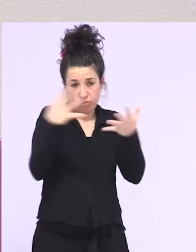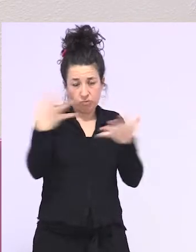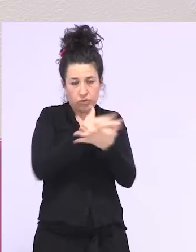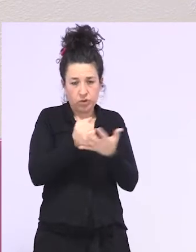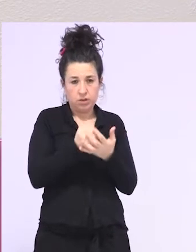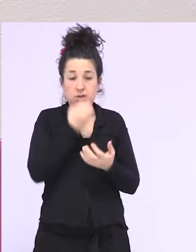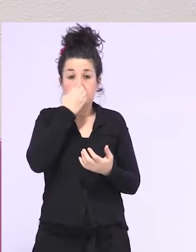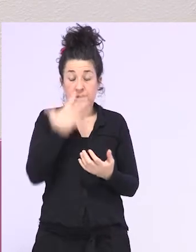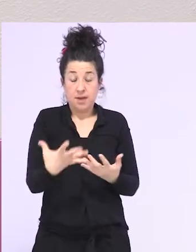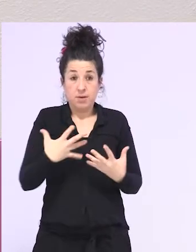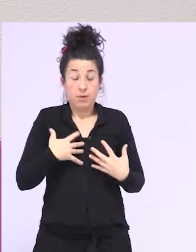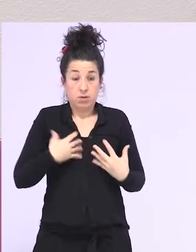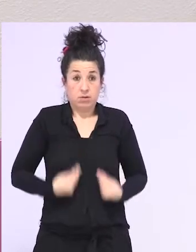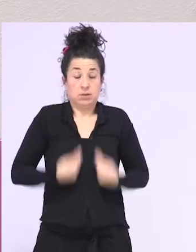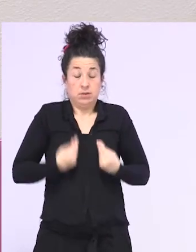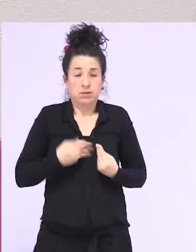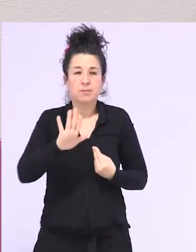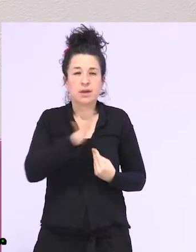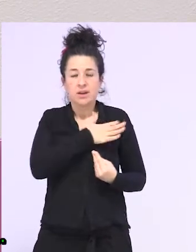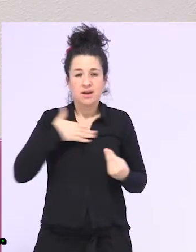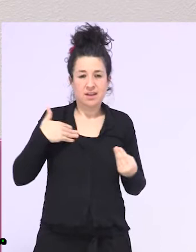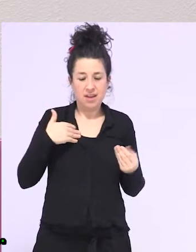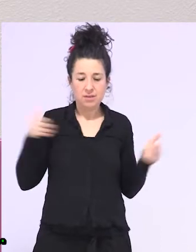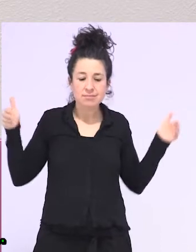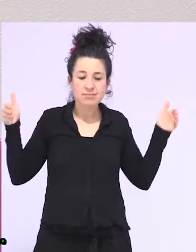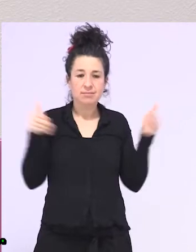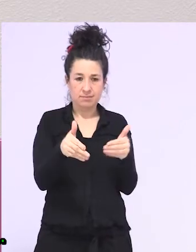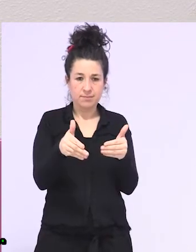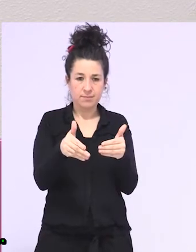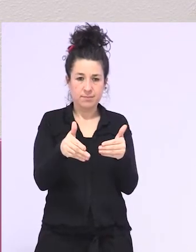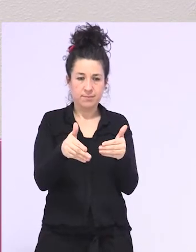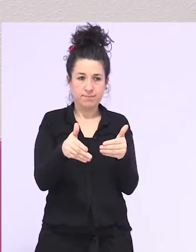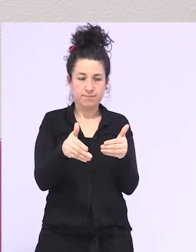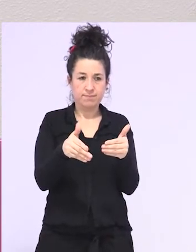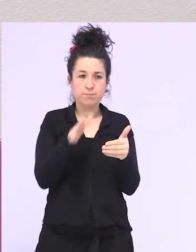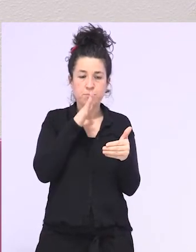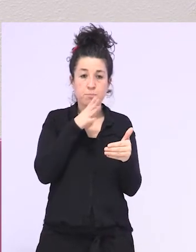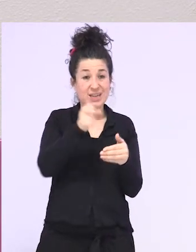Ondo dago, eskandalizatzea, baina nik nahiko nuke arreta jarri sententzia nagusiak ere bazeuzkalako